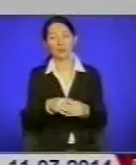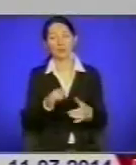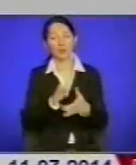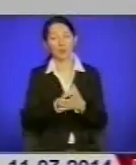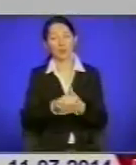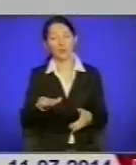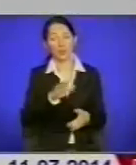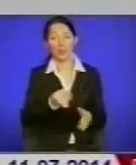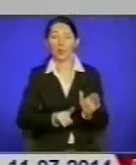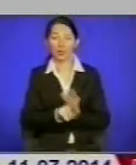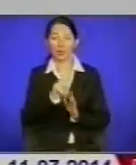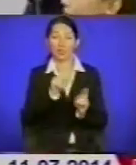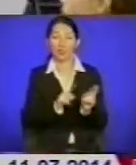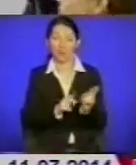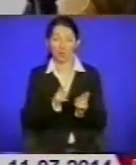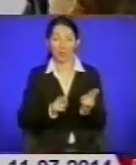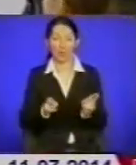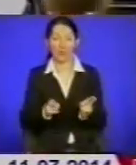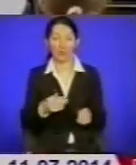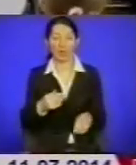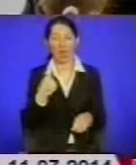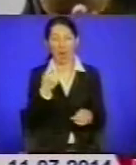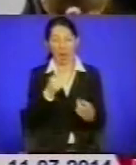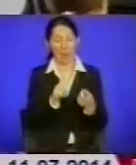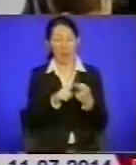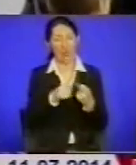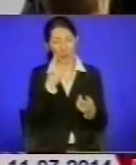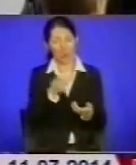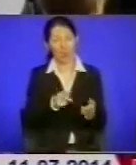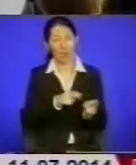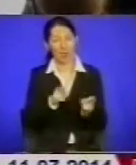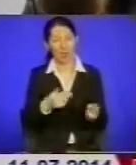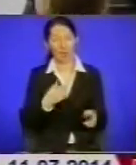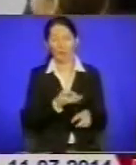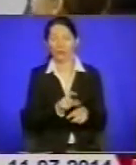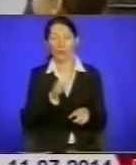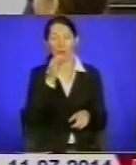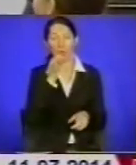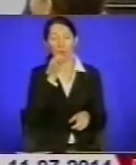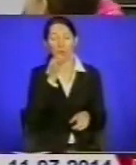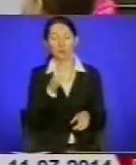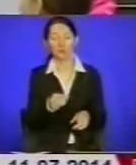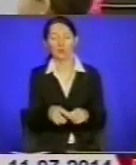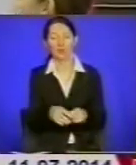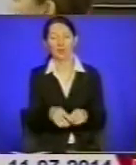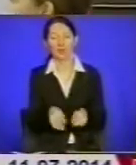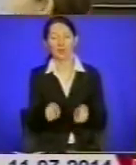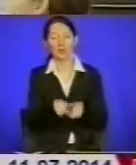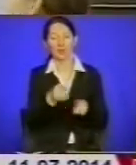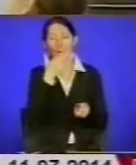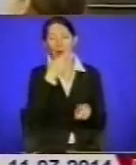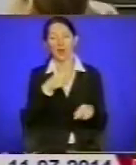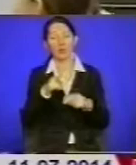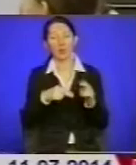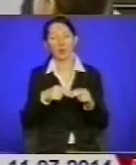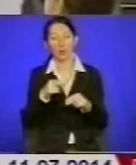знайомство з краєм – із вокзалу. По-перше, я побачила вокзал. Він мені дуже подобається, така, ну, така гарна